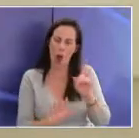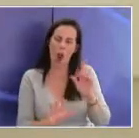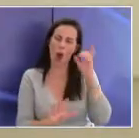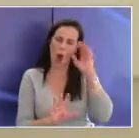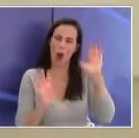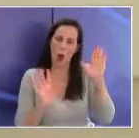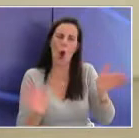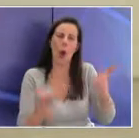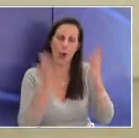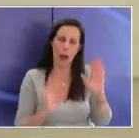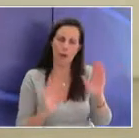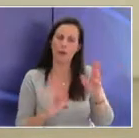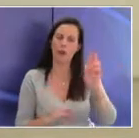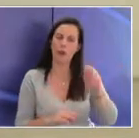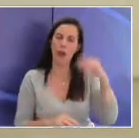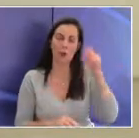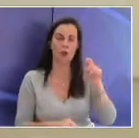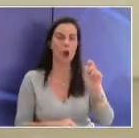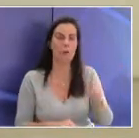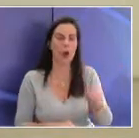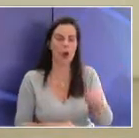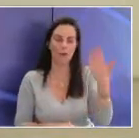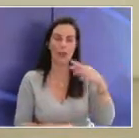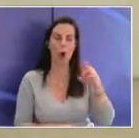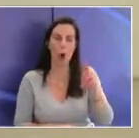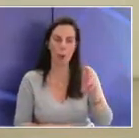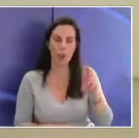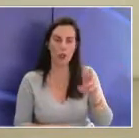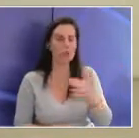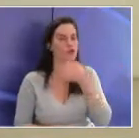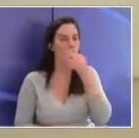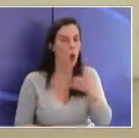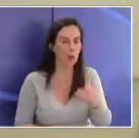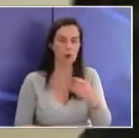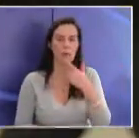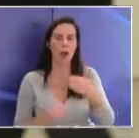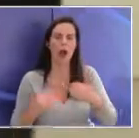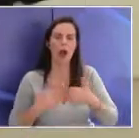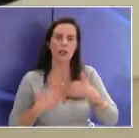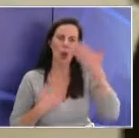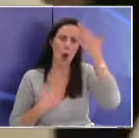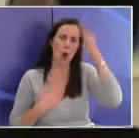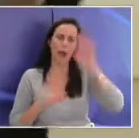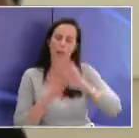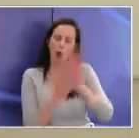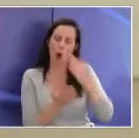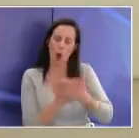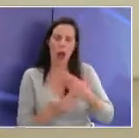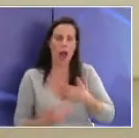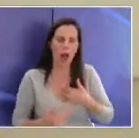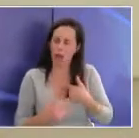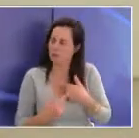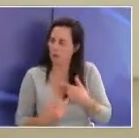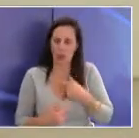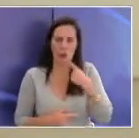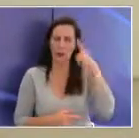ללמוד מהשופט בדימוס אליקים רובינשטיין, שמעתי אותו שהוא נשאל בתקשורת, הוא אומר אני לא מכיר את הראיות ולכן אני לא